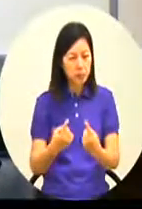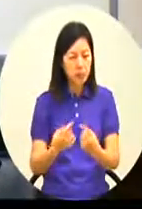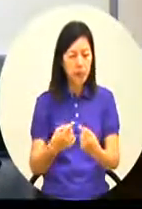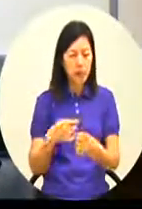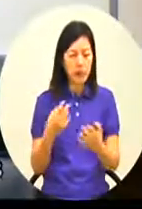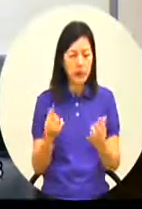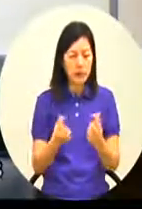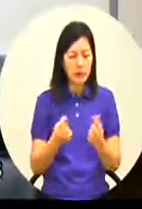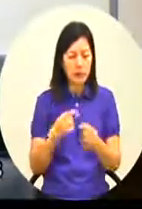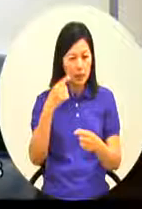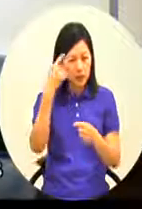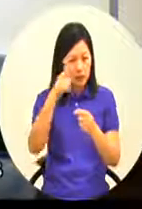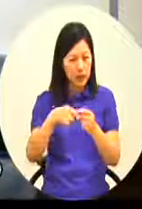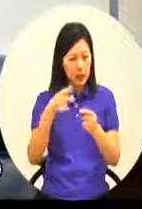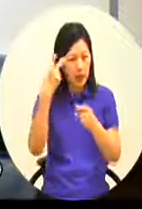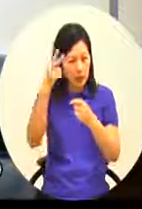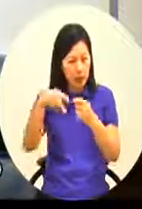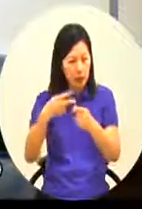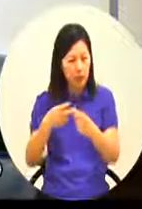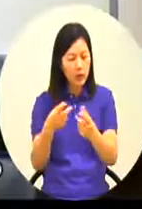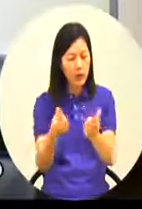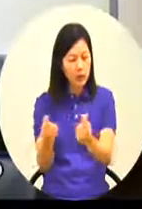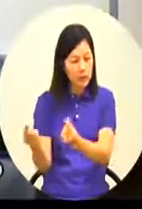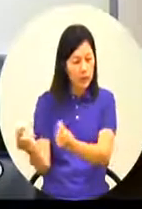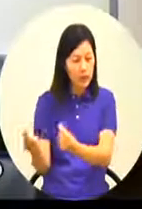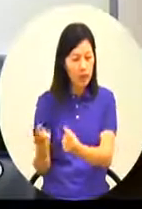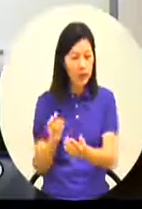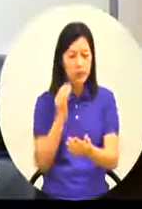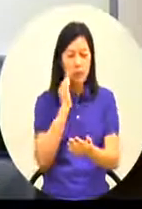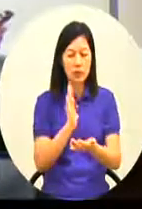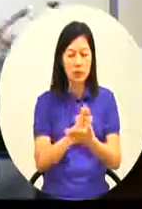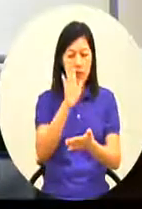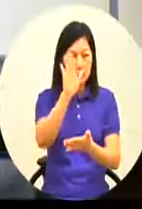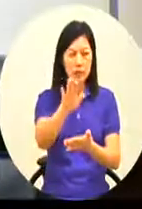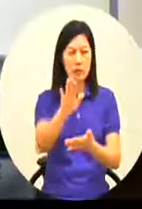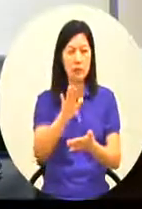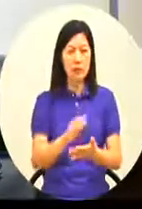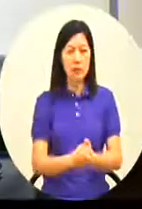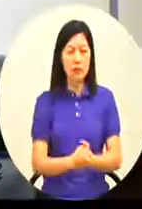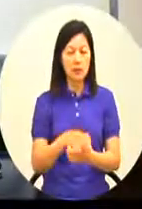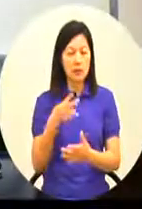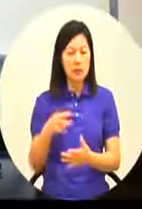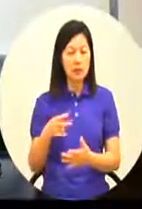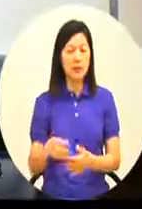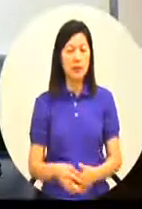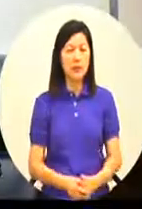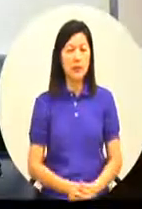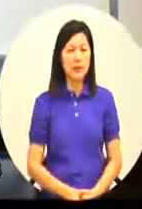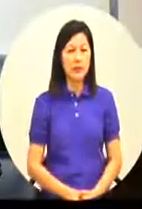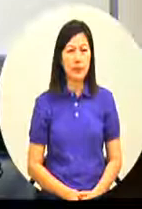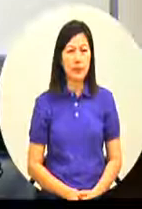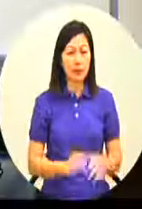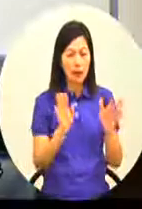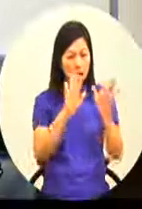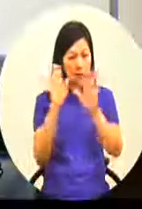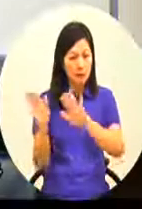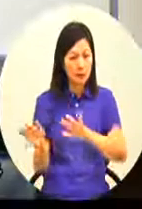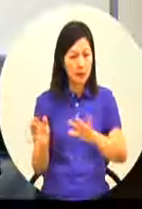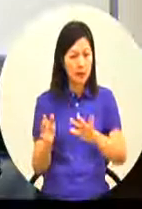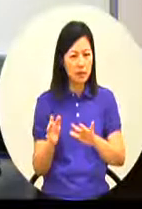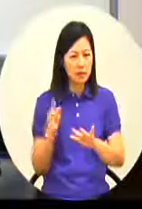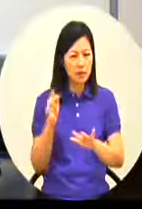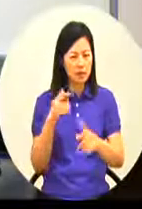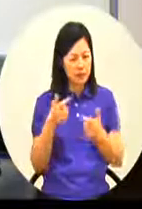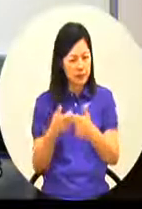不是就是一定得如此？那如果往后在以后要怎么去，可以有什么方式能够更考量各